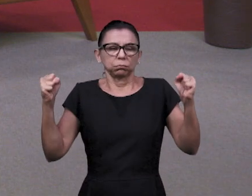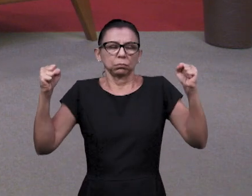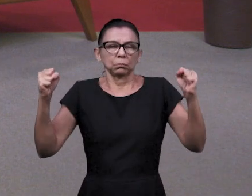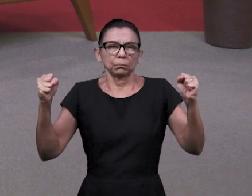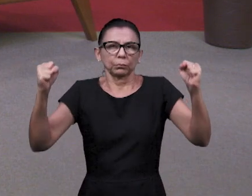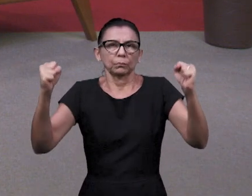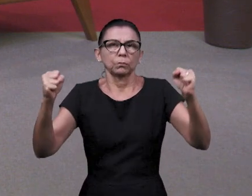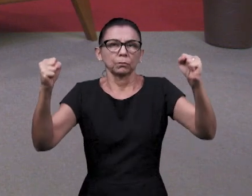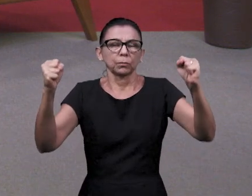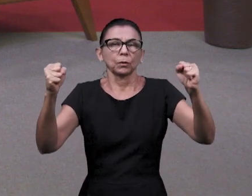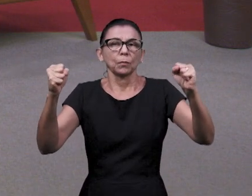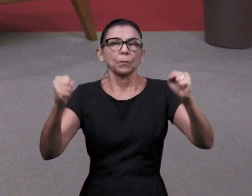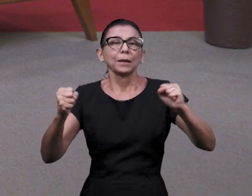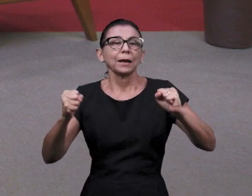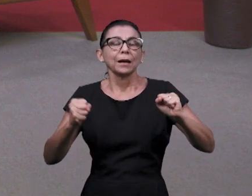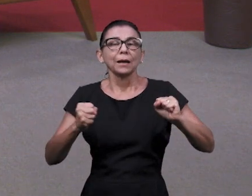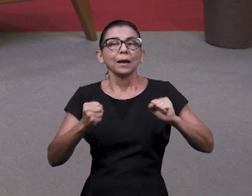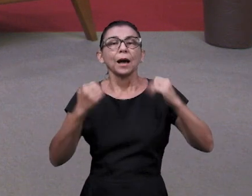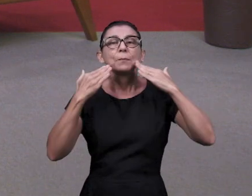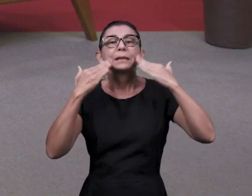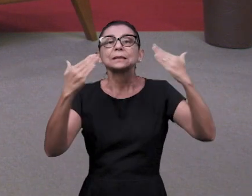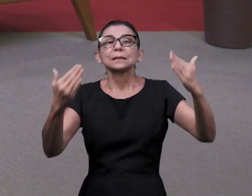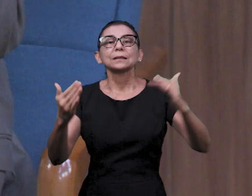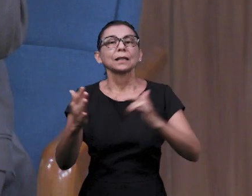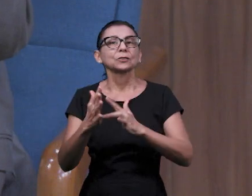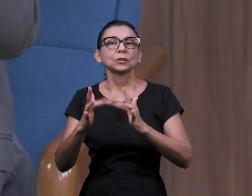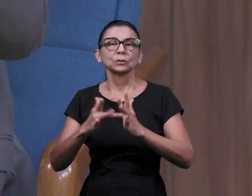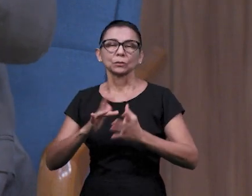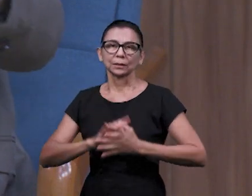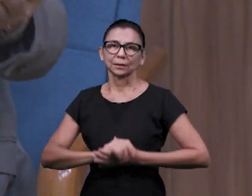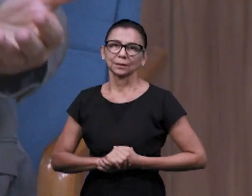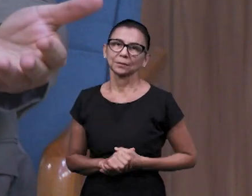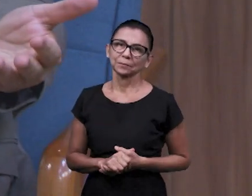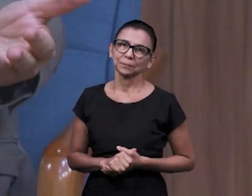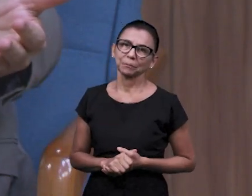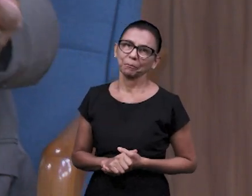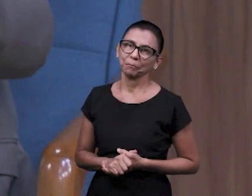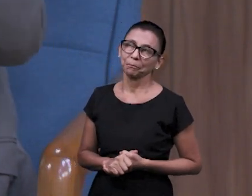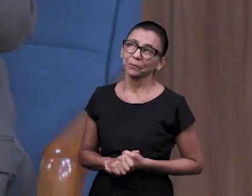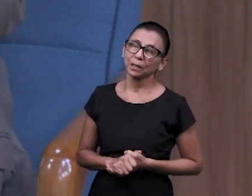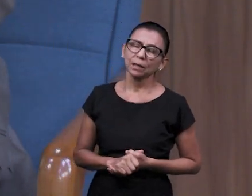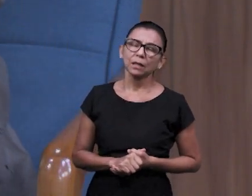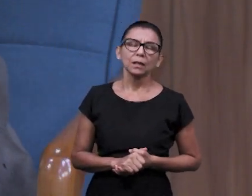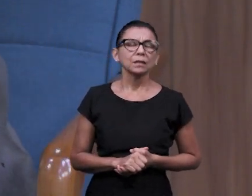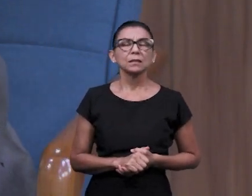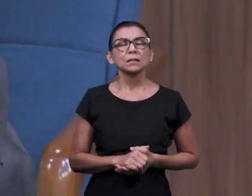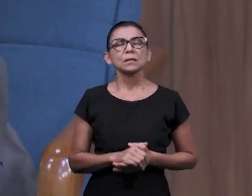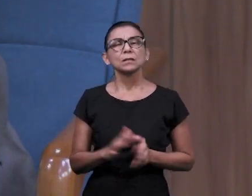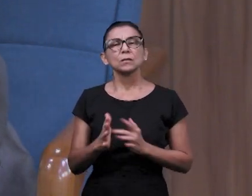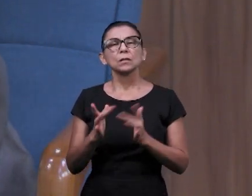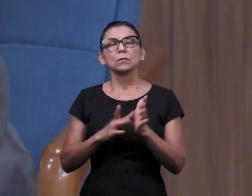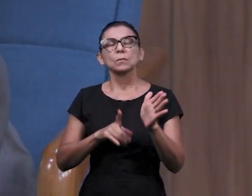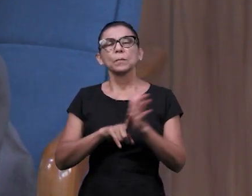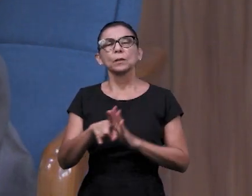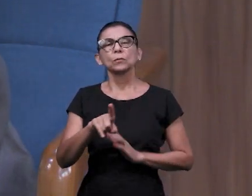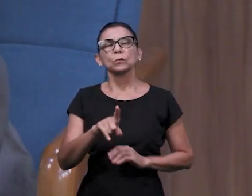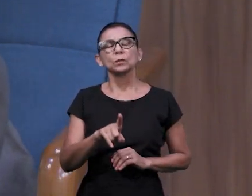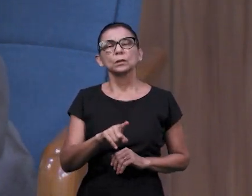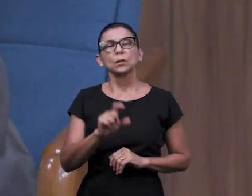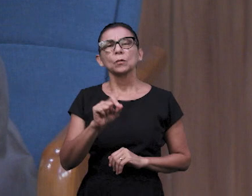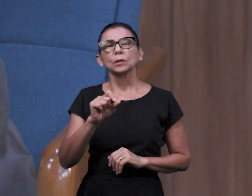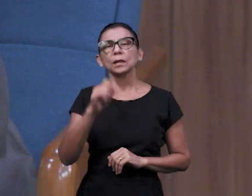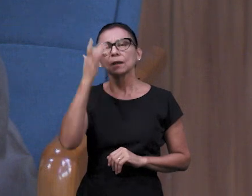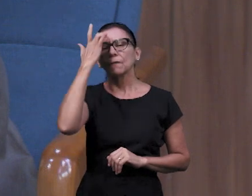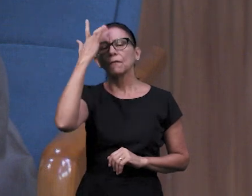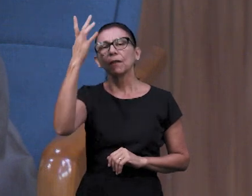il crée un commentaire, un environnement, parce que qui peut pardonner les péchés? Et Jésus dit, non, c'est quoi le plus simple de dire? Pardonnez-vous sont